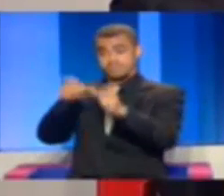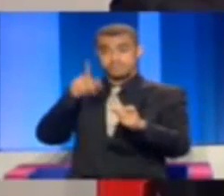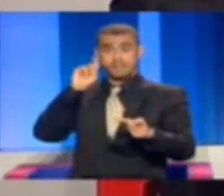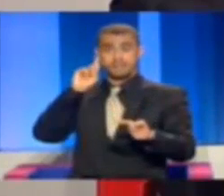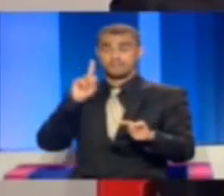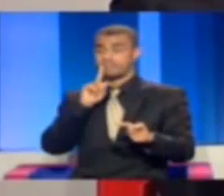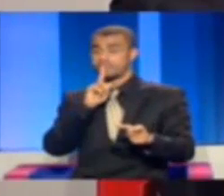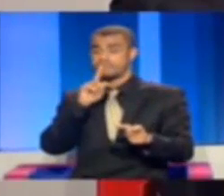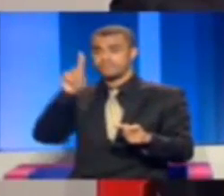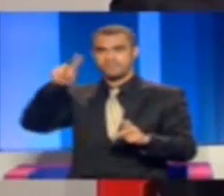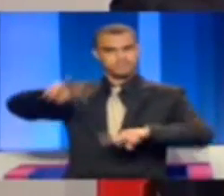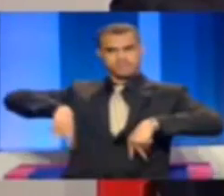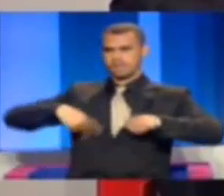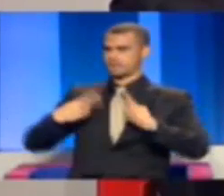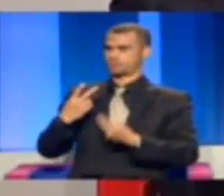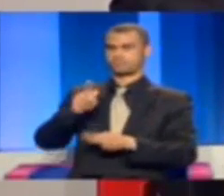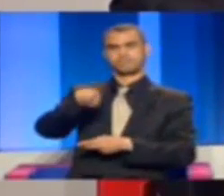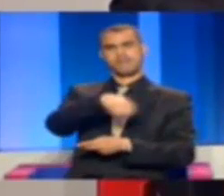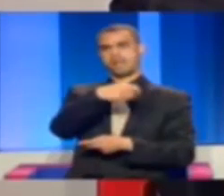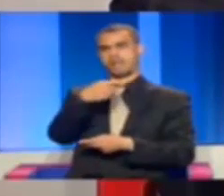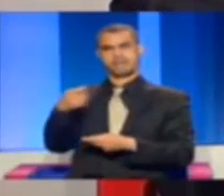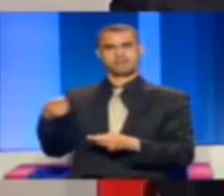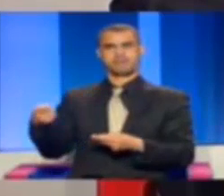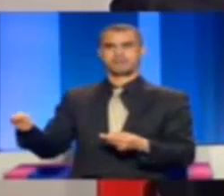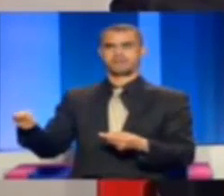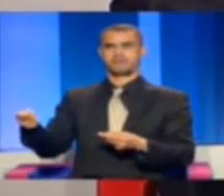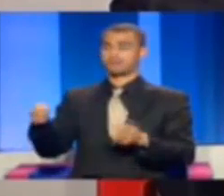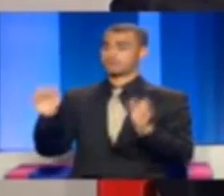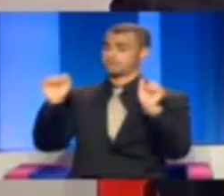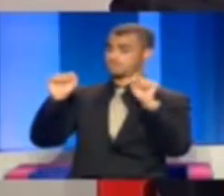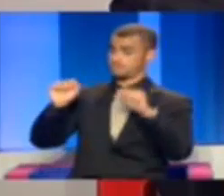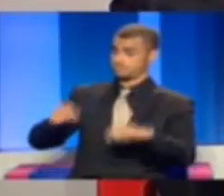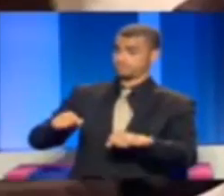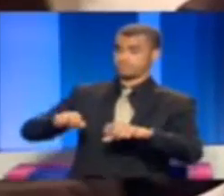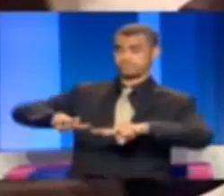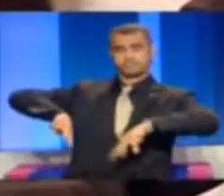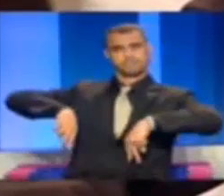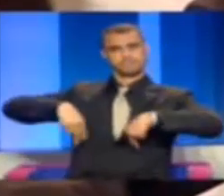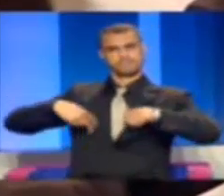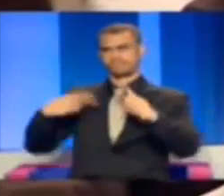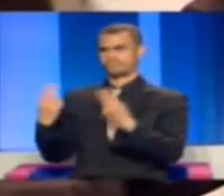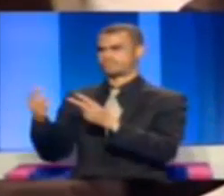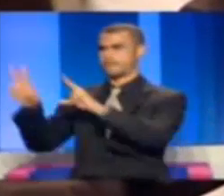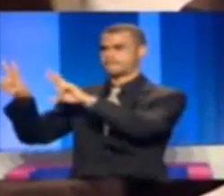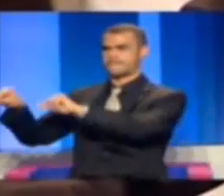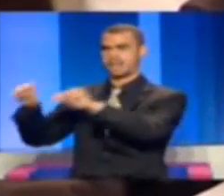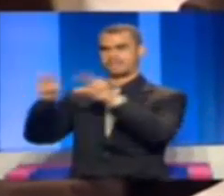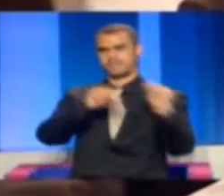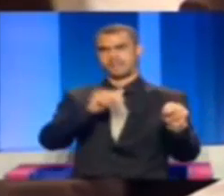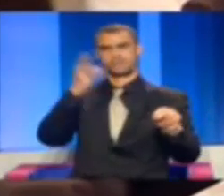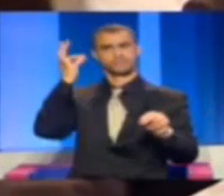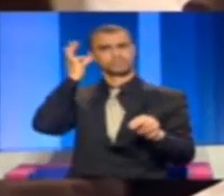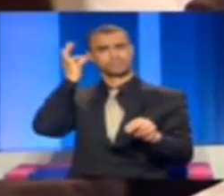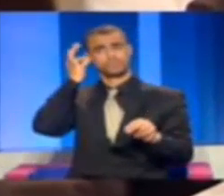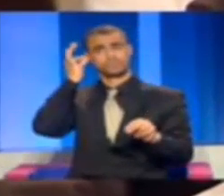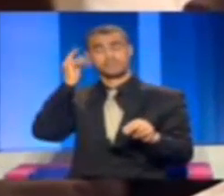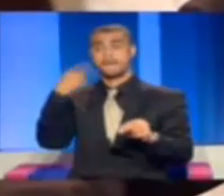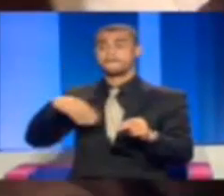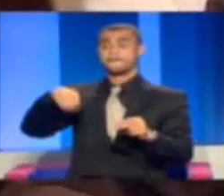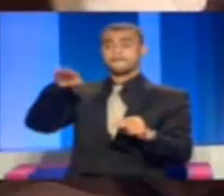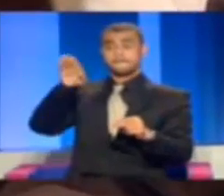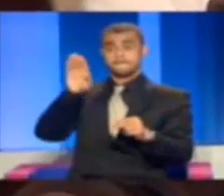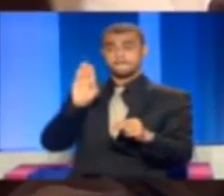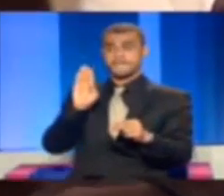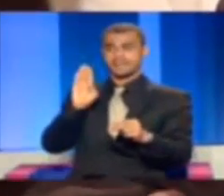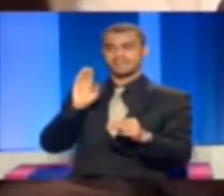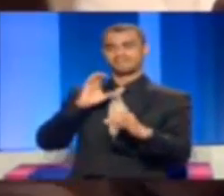كشخص يعني كيعيش حياه عاديه، ممكن انه مثلا يمارس الحياه ديالو كاي انسان عادي، الا واحد الحاجه